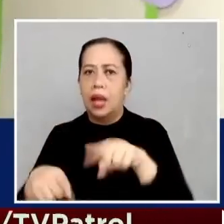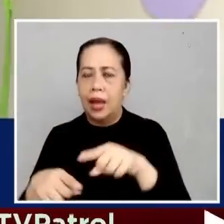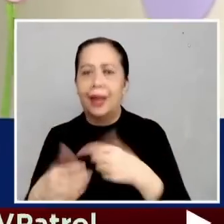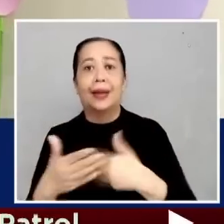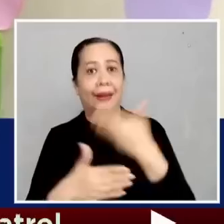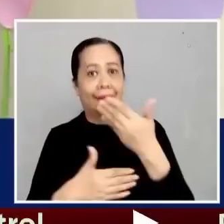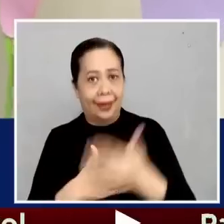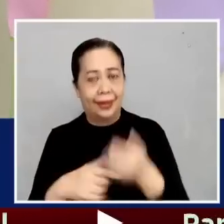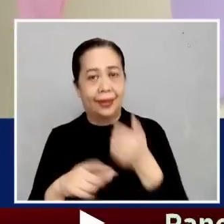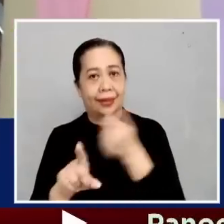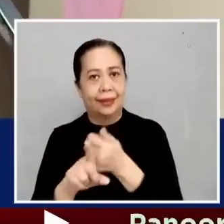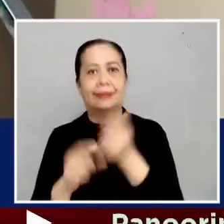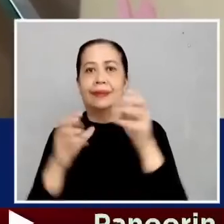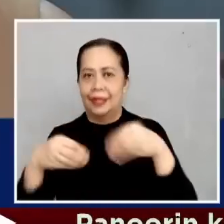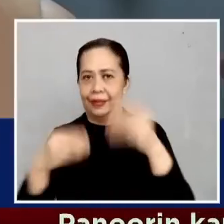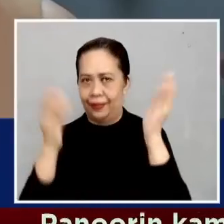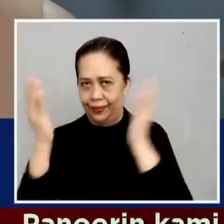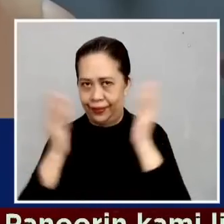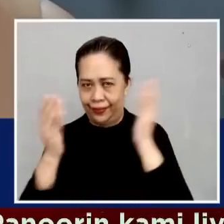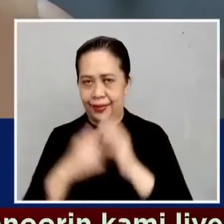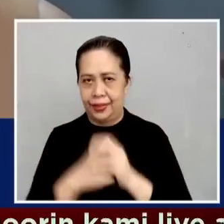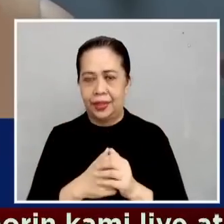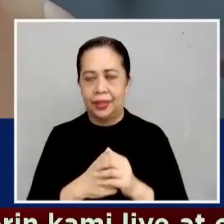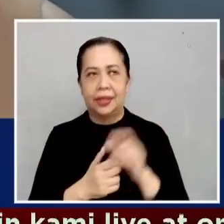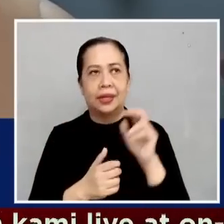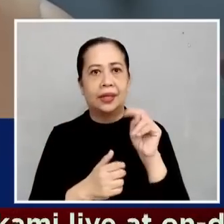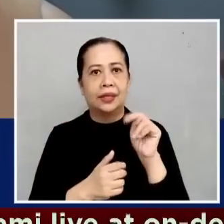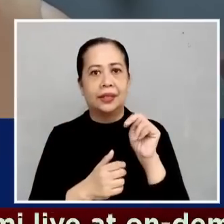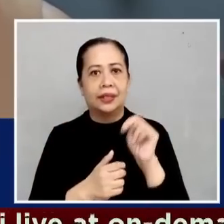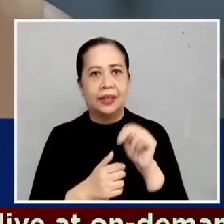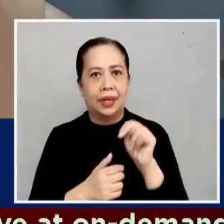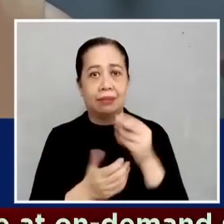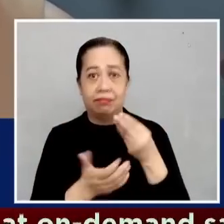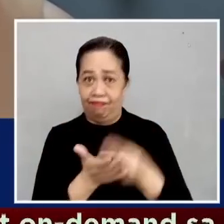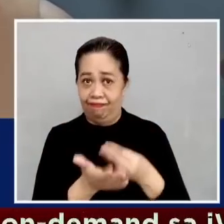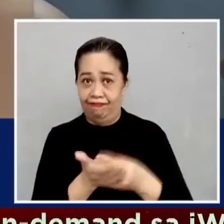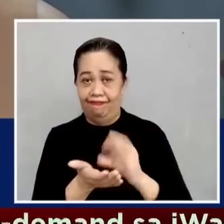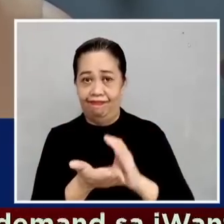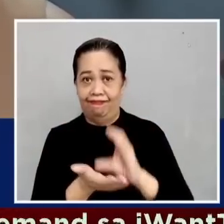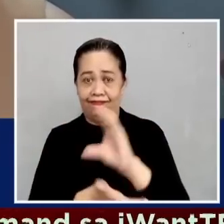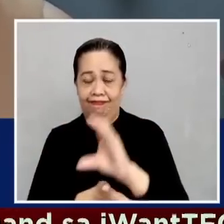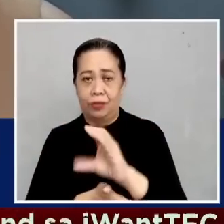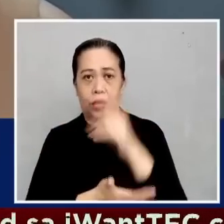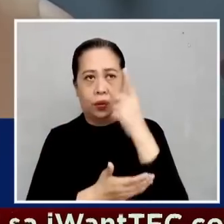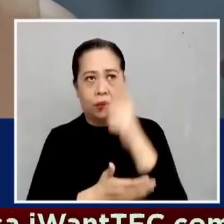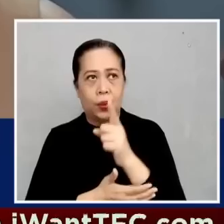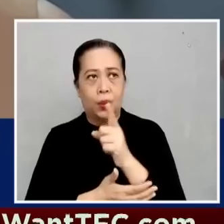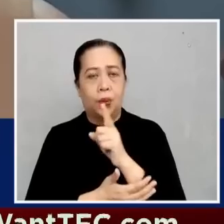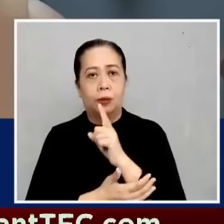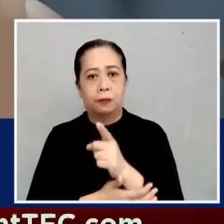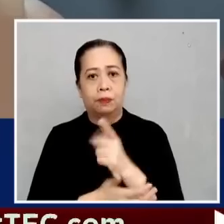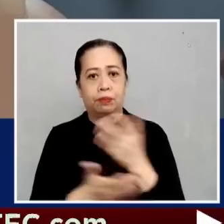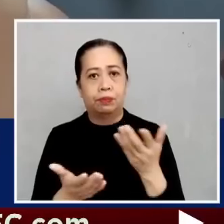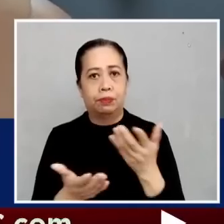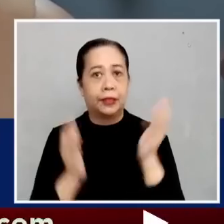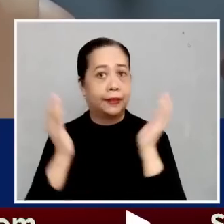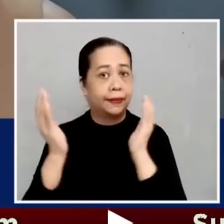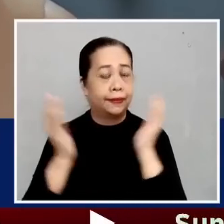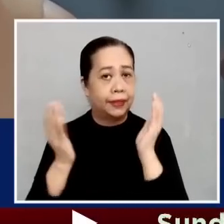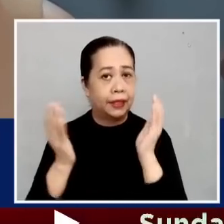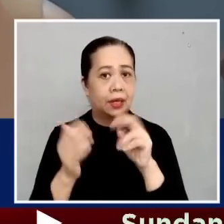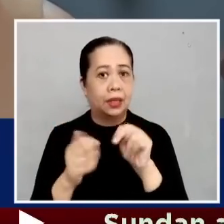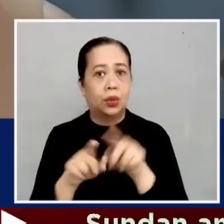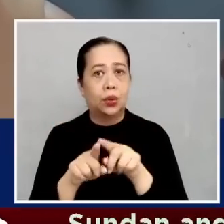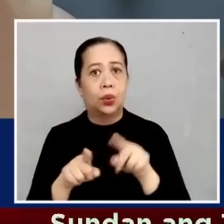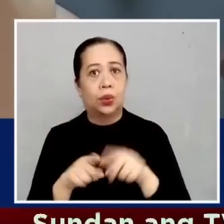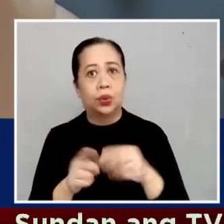mismong serbisyo, kailangan ng pondo para doon sa actual na serbisyo, kailangan din ng